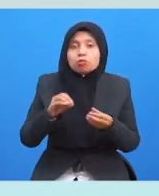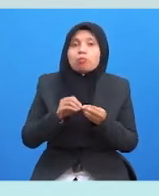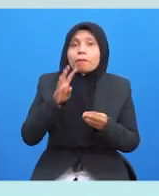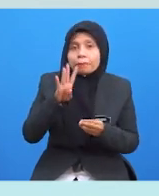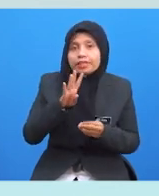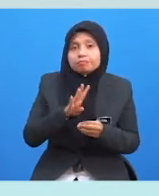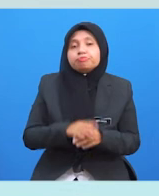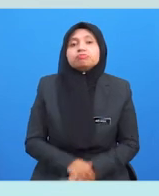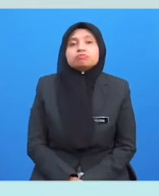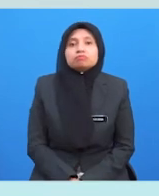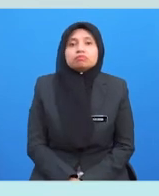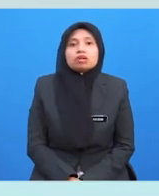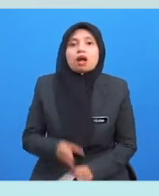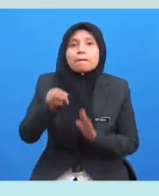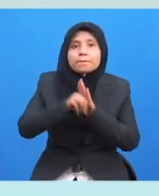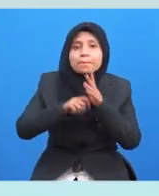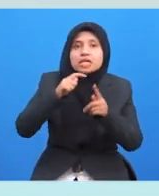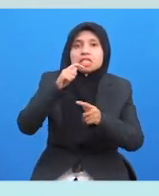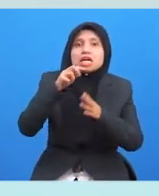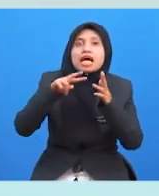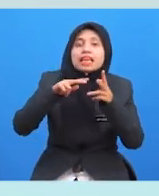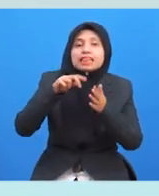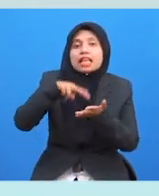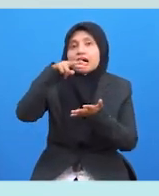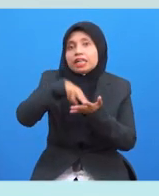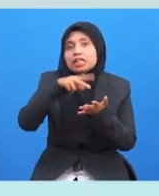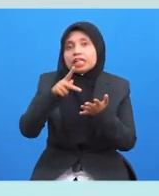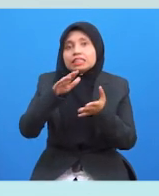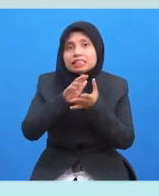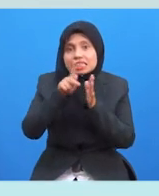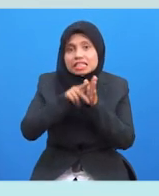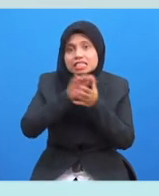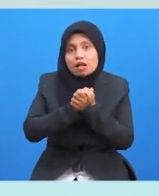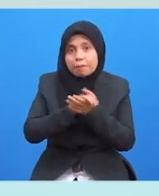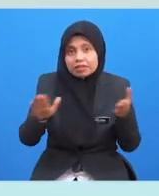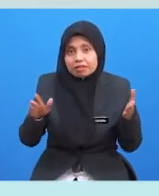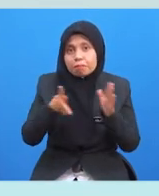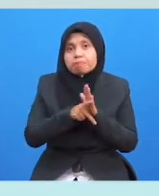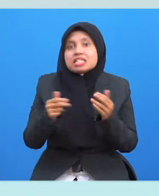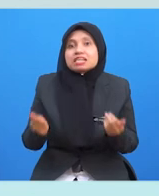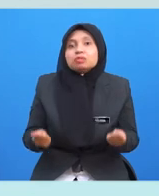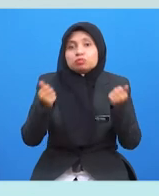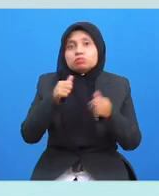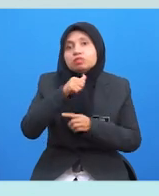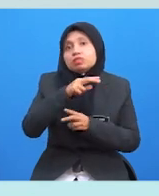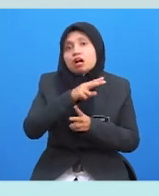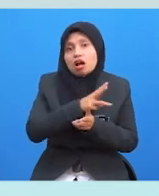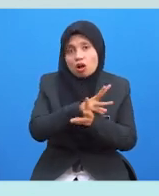yang keempat ialah meningkatkan keselamatan pengangkutan